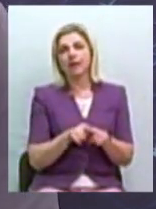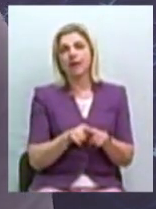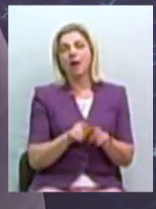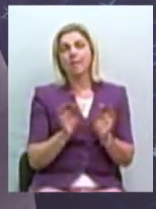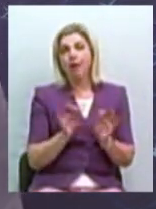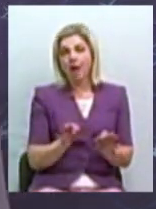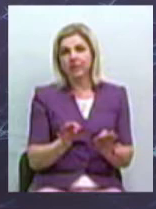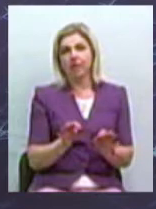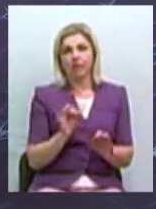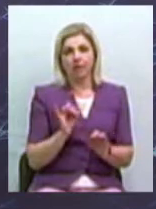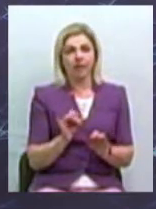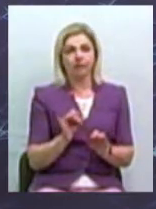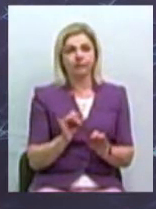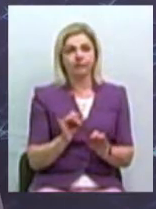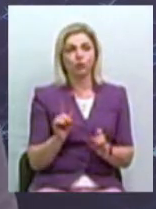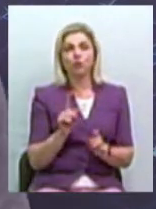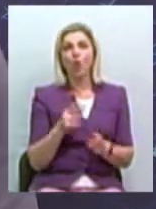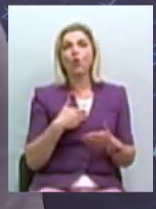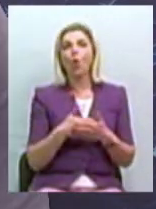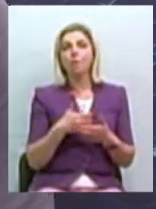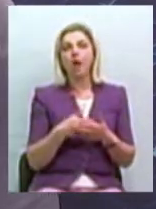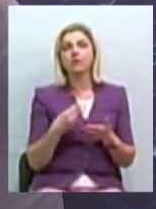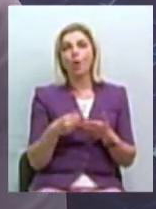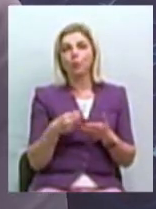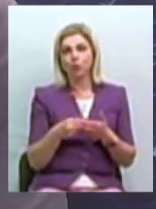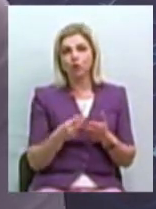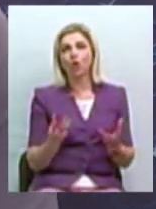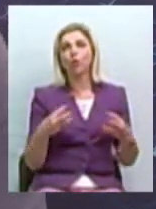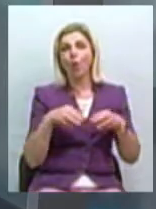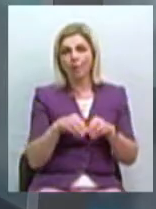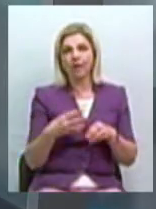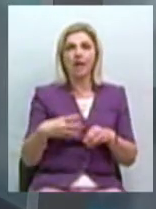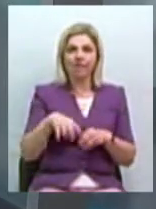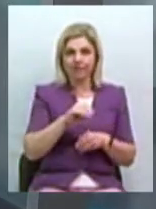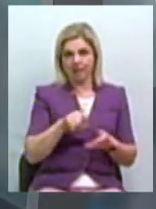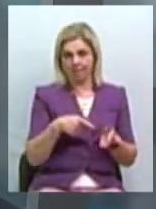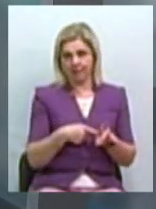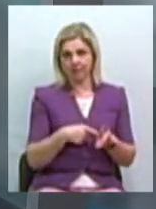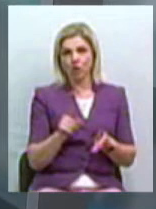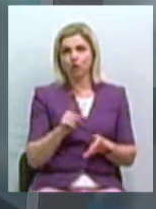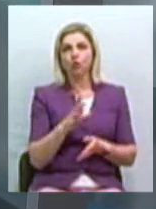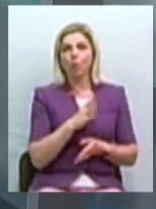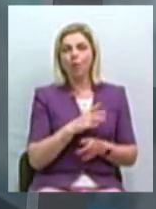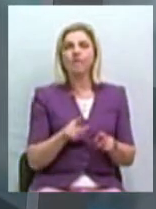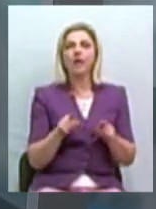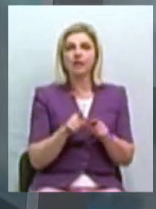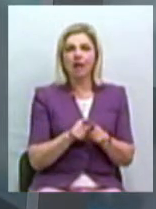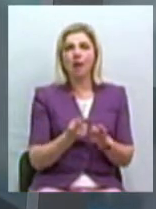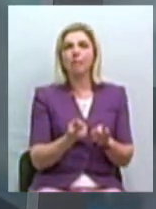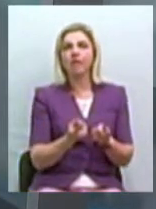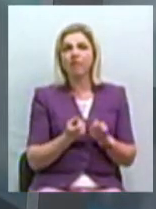правда, і питання… Щоб громадський бюджет охопив все місто. Звичайно, щоб він був настільки